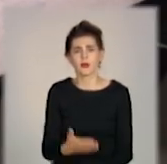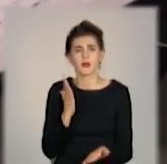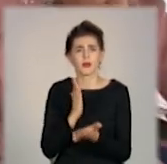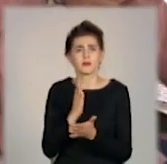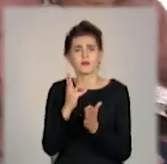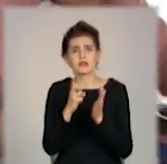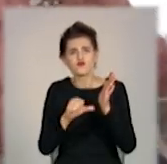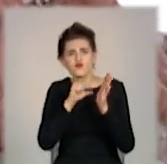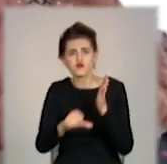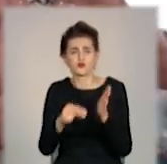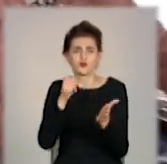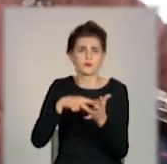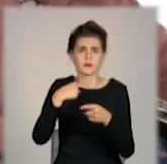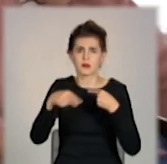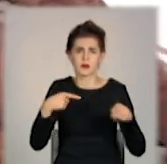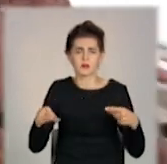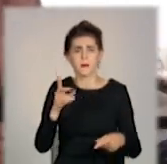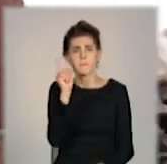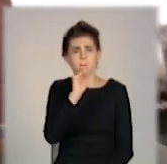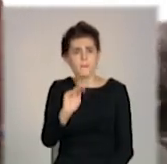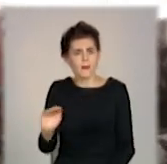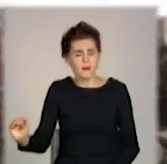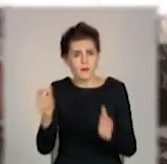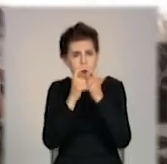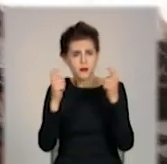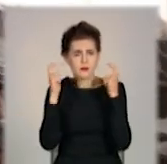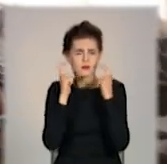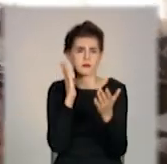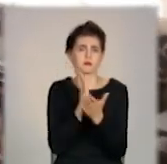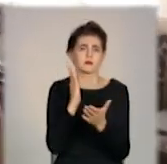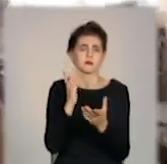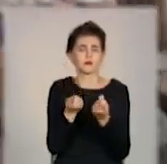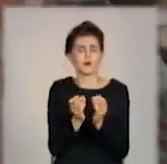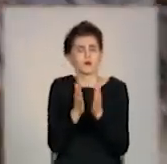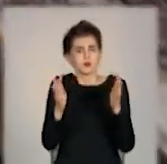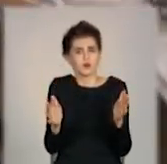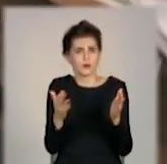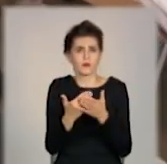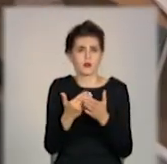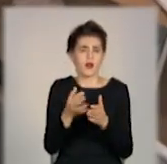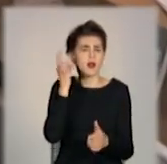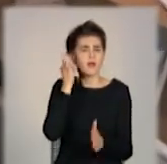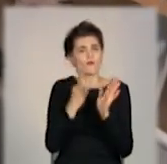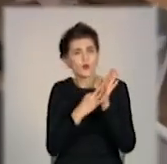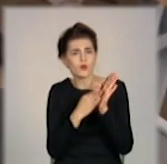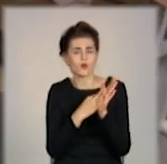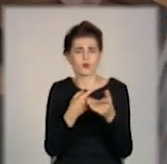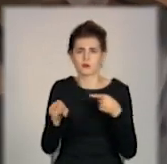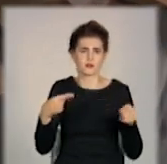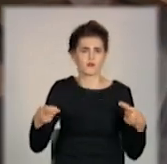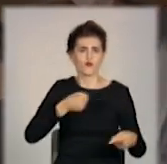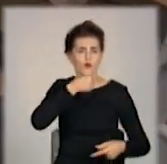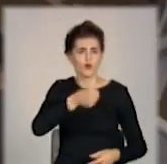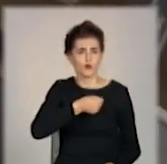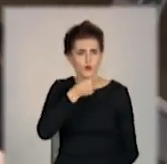360. Вот, да, на Махонького. Вот это вот, да, побольше. Вот это на 8. Вот